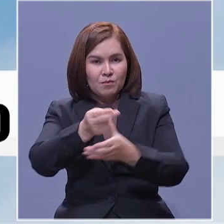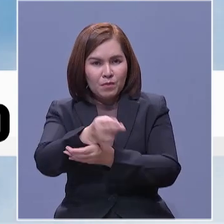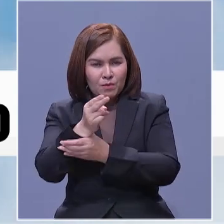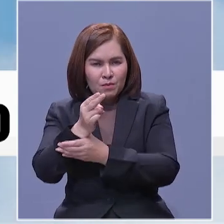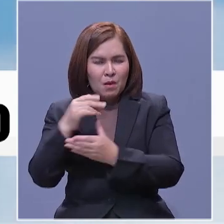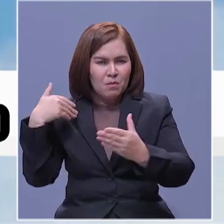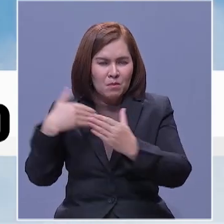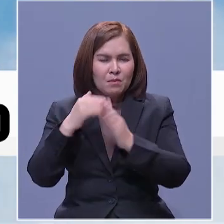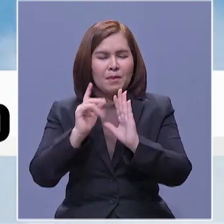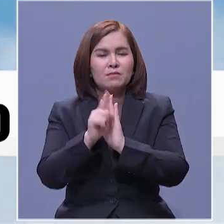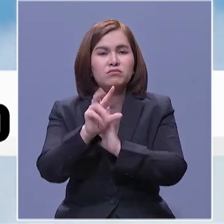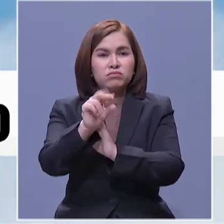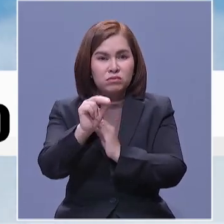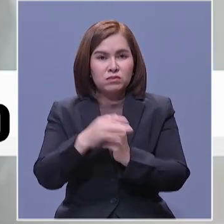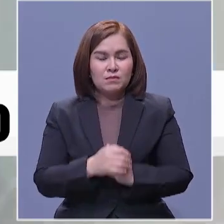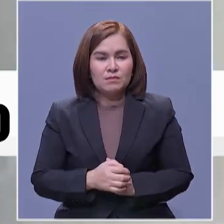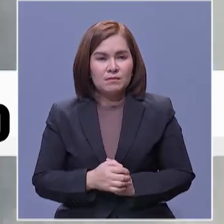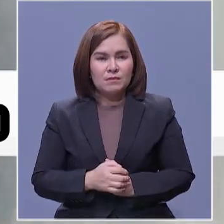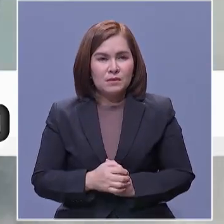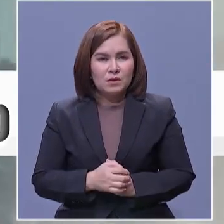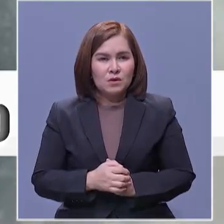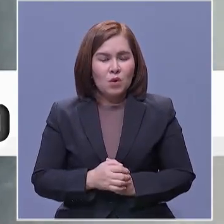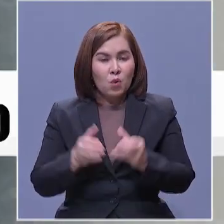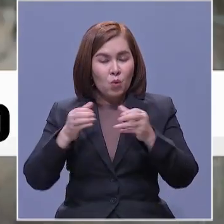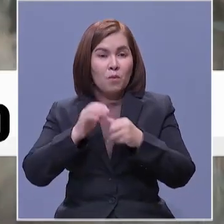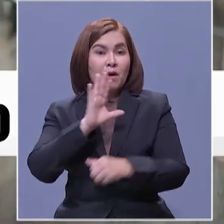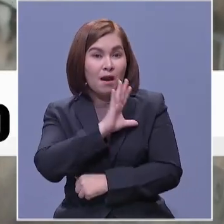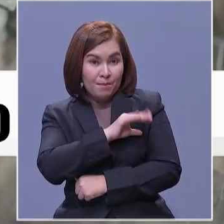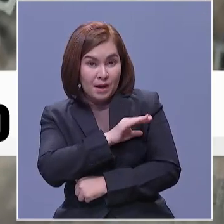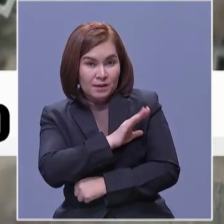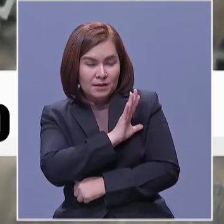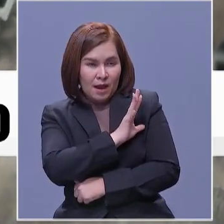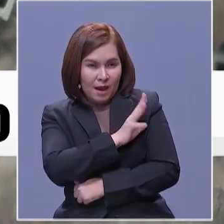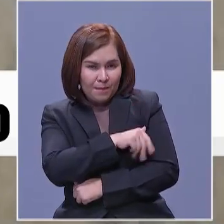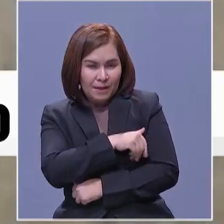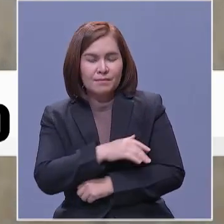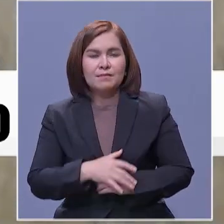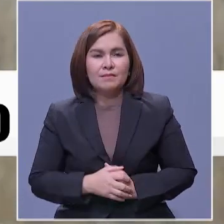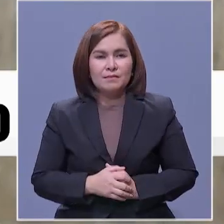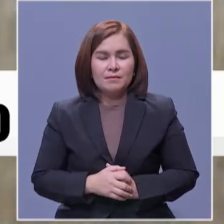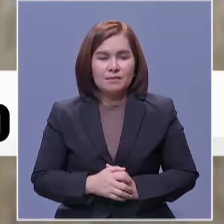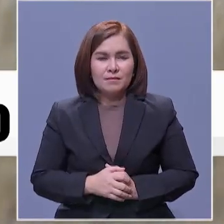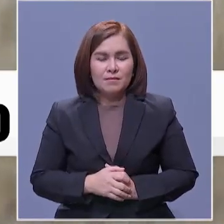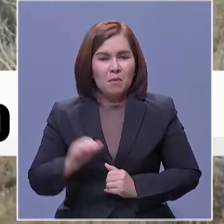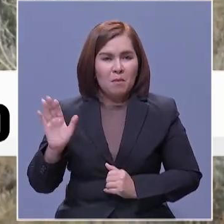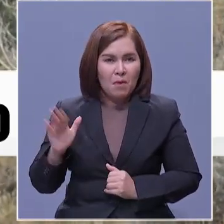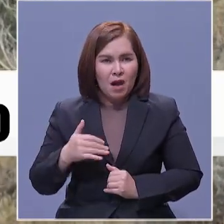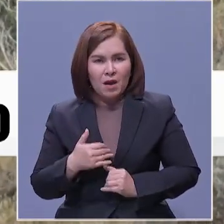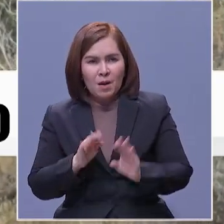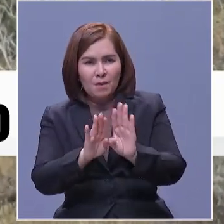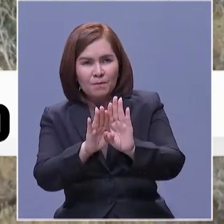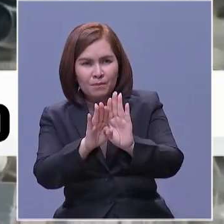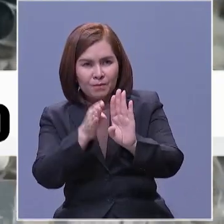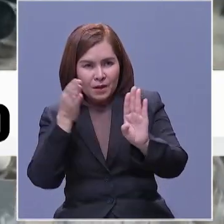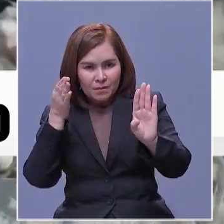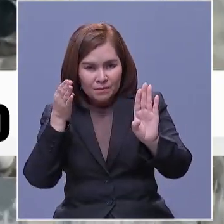ผ่านไปครึ่งชั่วโมงได้ยินเสียงฝีเท้าของกลุ่มฮามาสนะครับหลังจากนั้นก็บอกว่าได้ยินเสียงประตูเปิดตาม